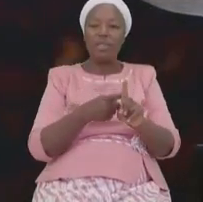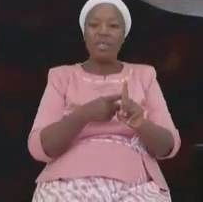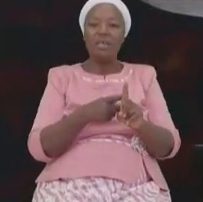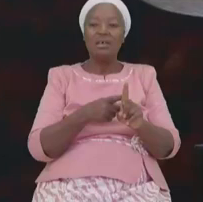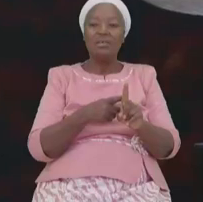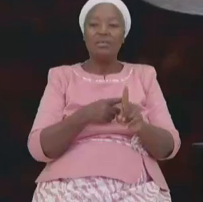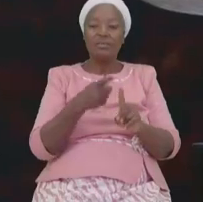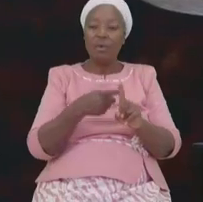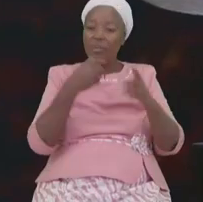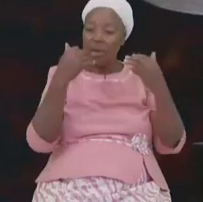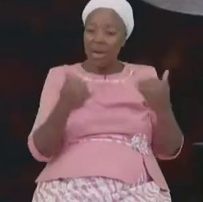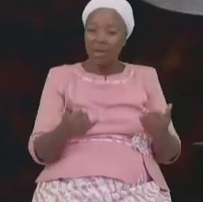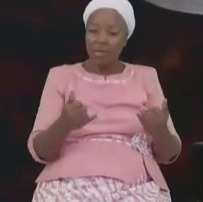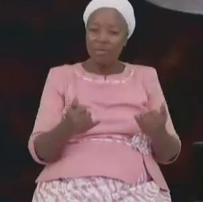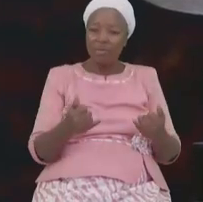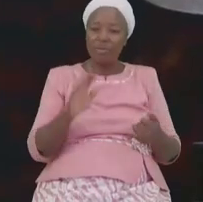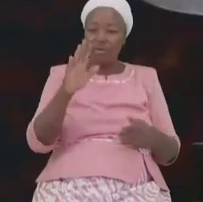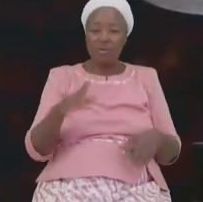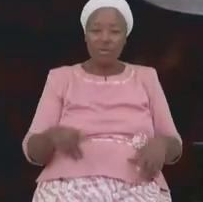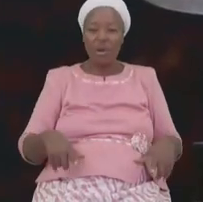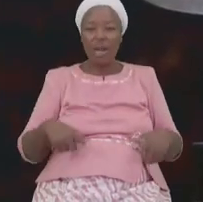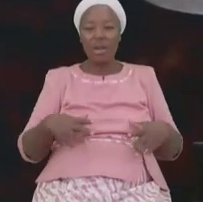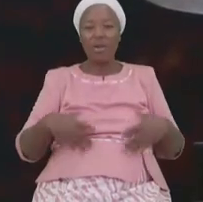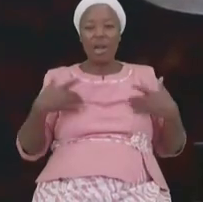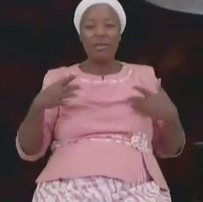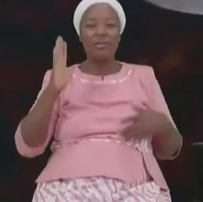désormais, ta vie